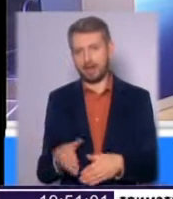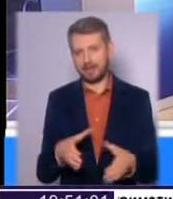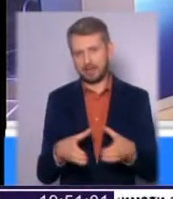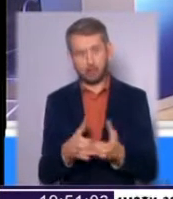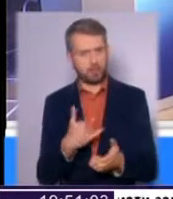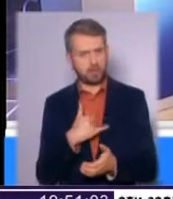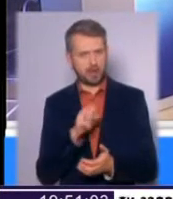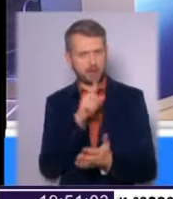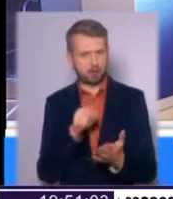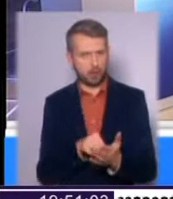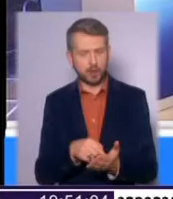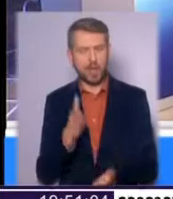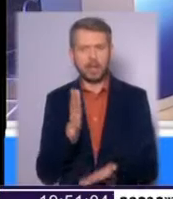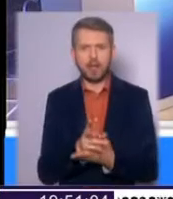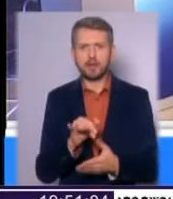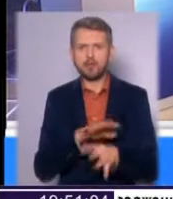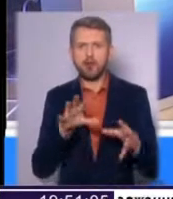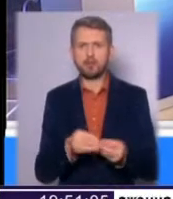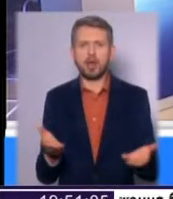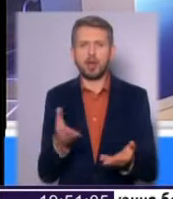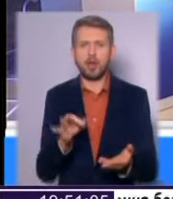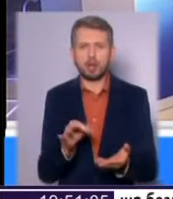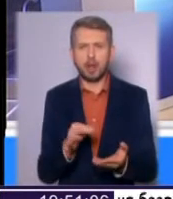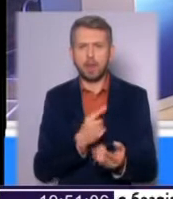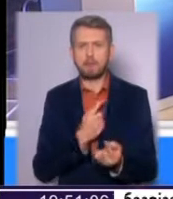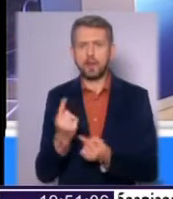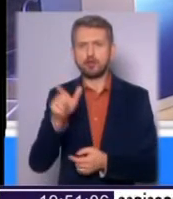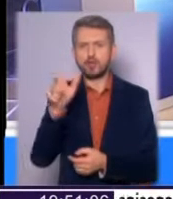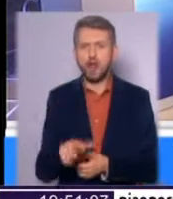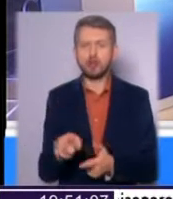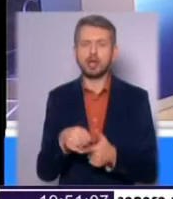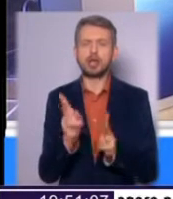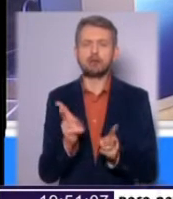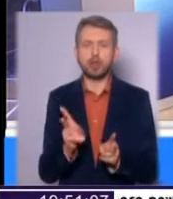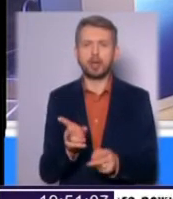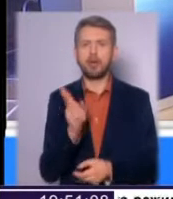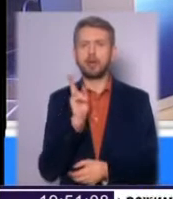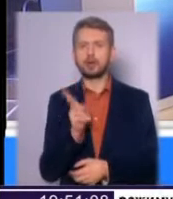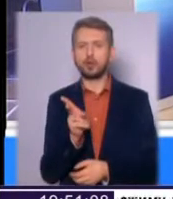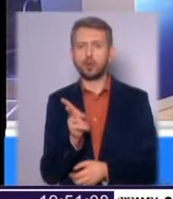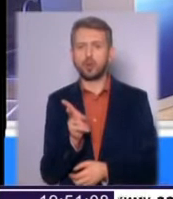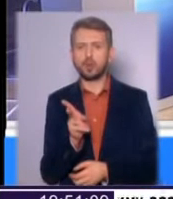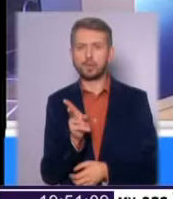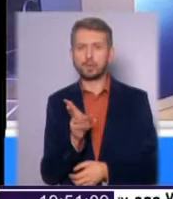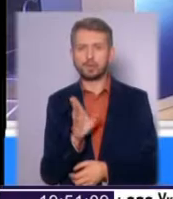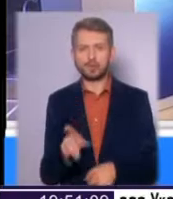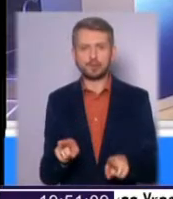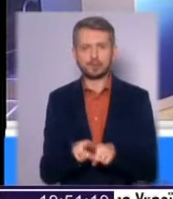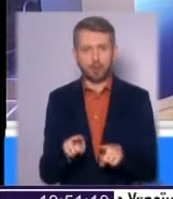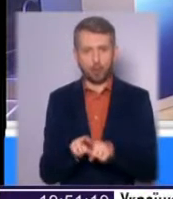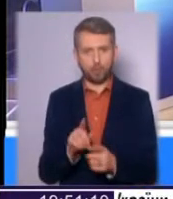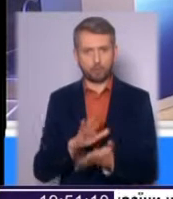вопрос, если вообще какой-то, хотя бы мажоритарщик или кто-то, который в таком вот